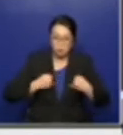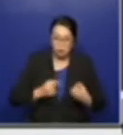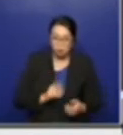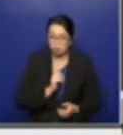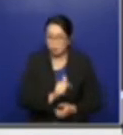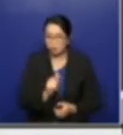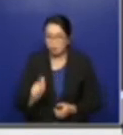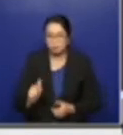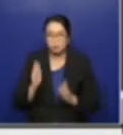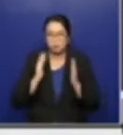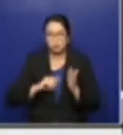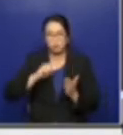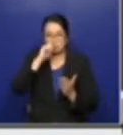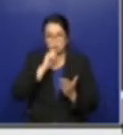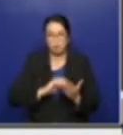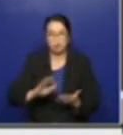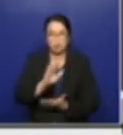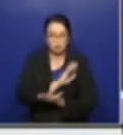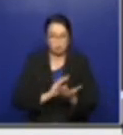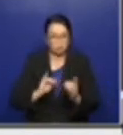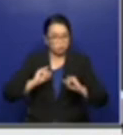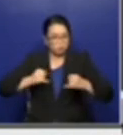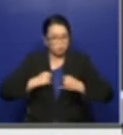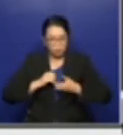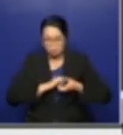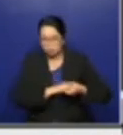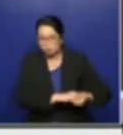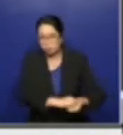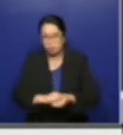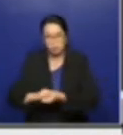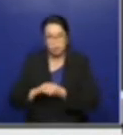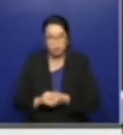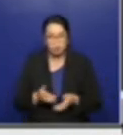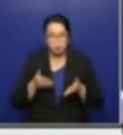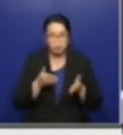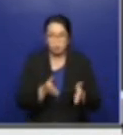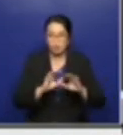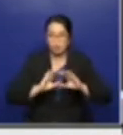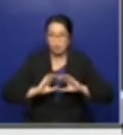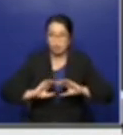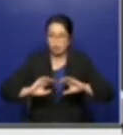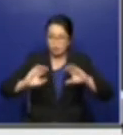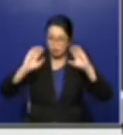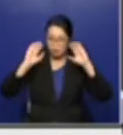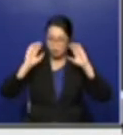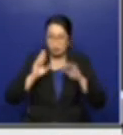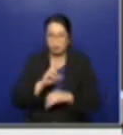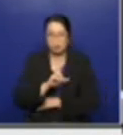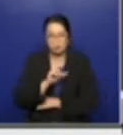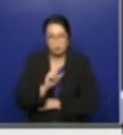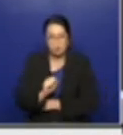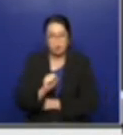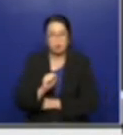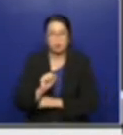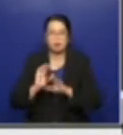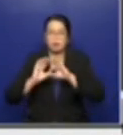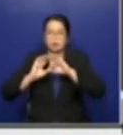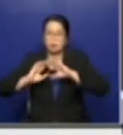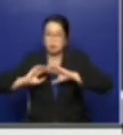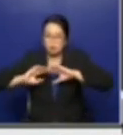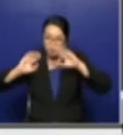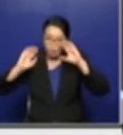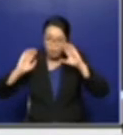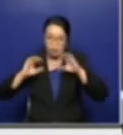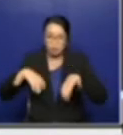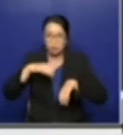ทยทุกคนเป็นเจ้าภาพร่วมกันนะครับไม่ว่าจะเป็นหน่วยงานราชการรัฐสภารัฐบาลองค์กร